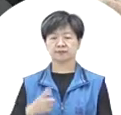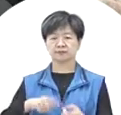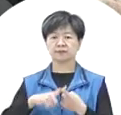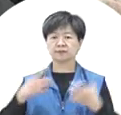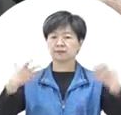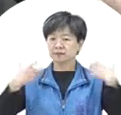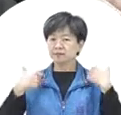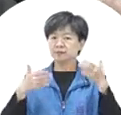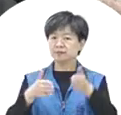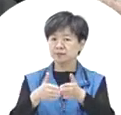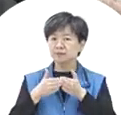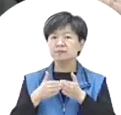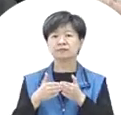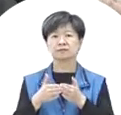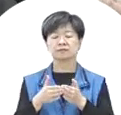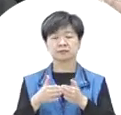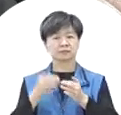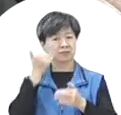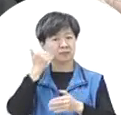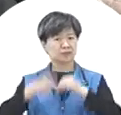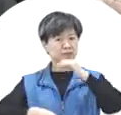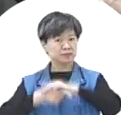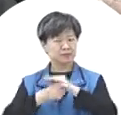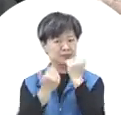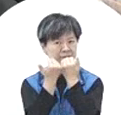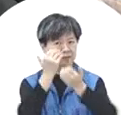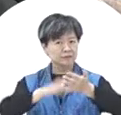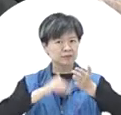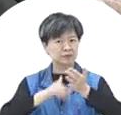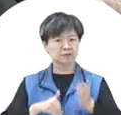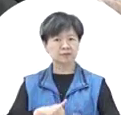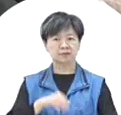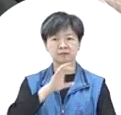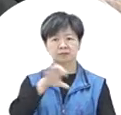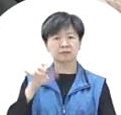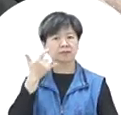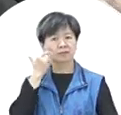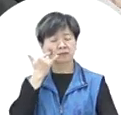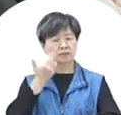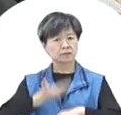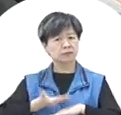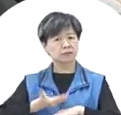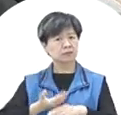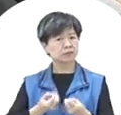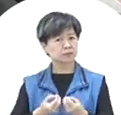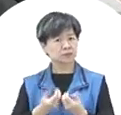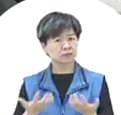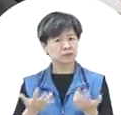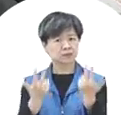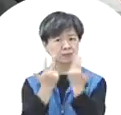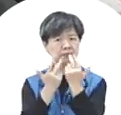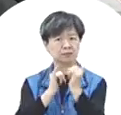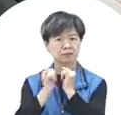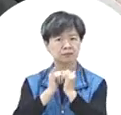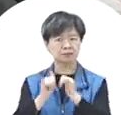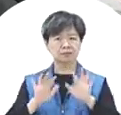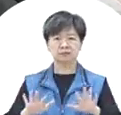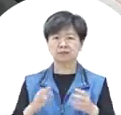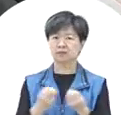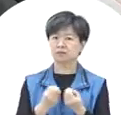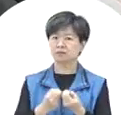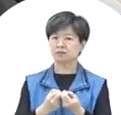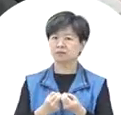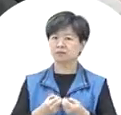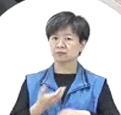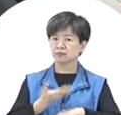如果说哈你违法隐匿的话，你要怎么让地方的爸爸妈妈安心？我们新北市民现在要怎么样安心？怎